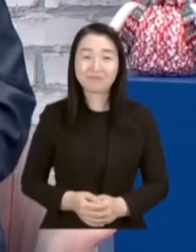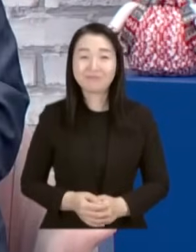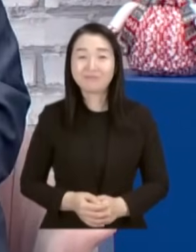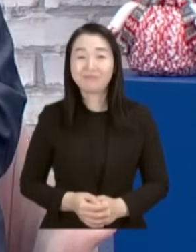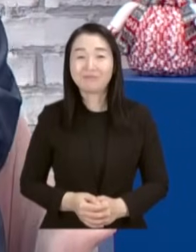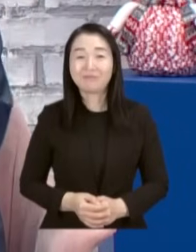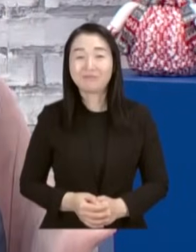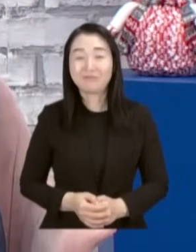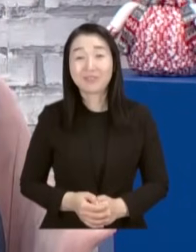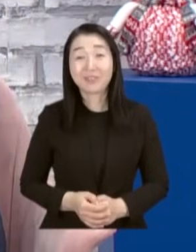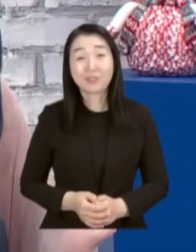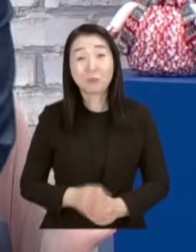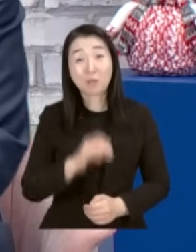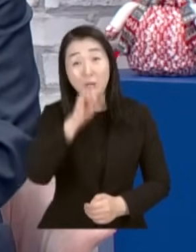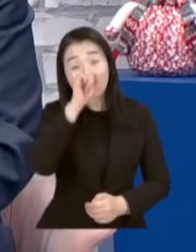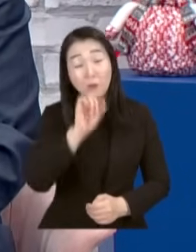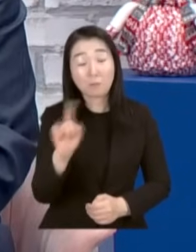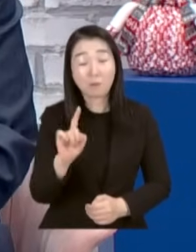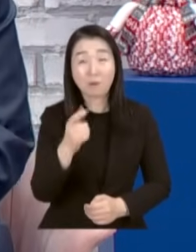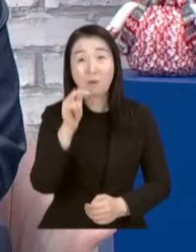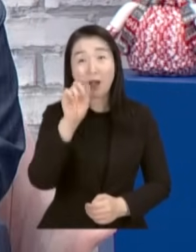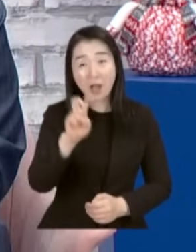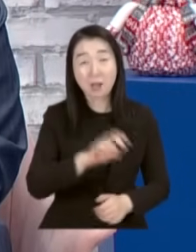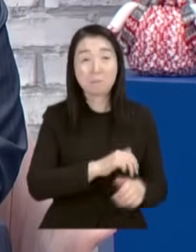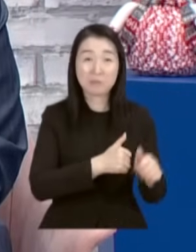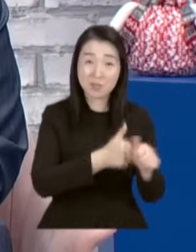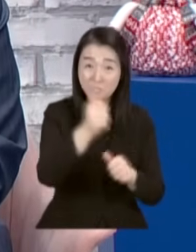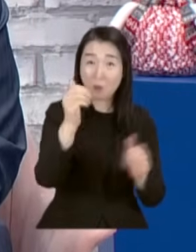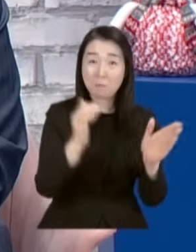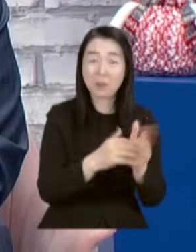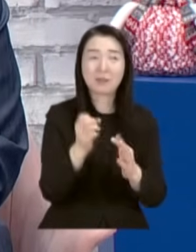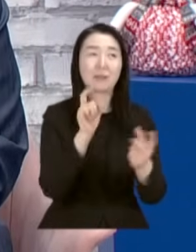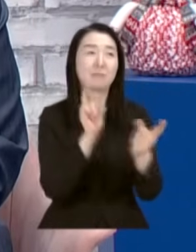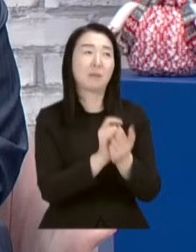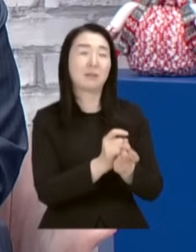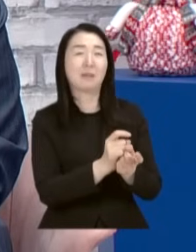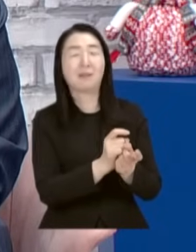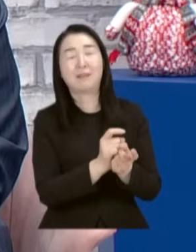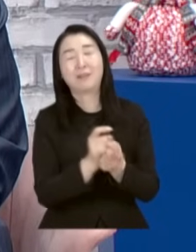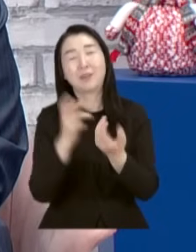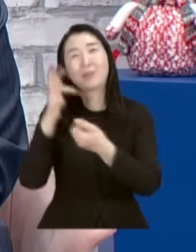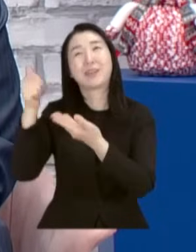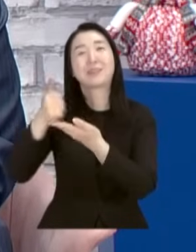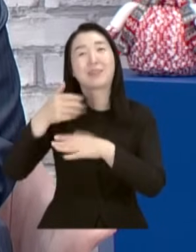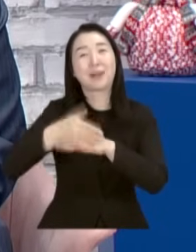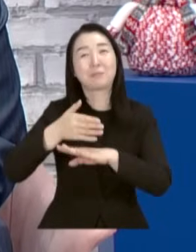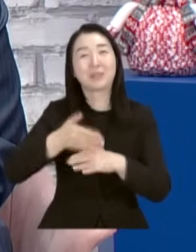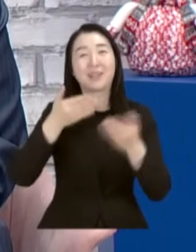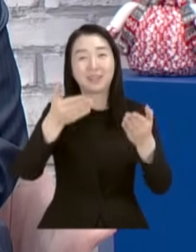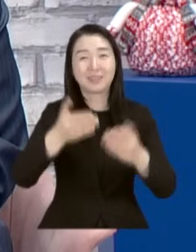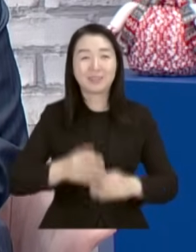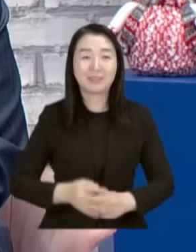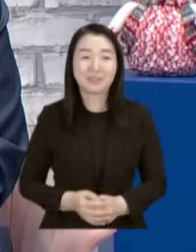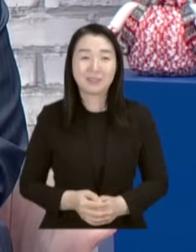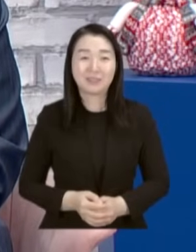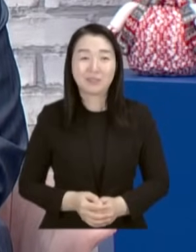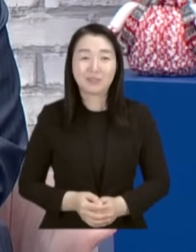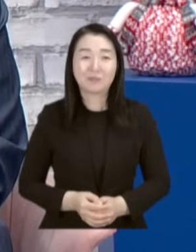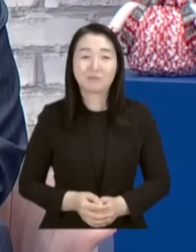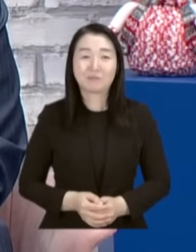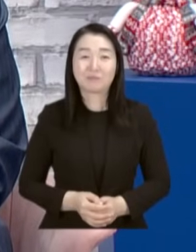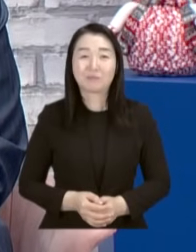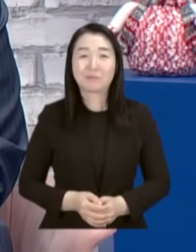그리고 정말 반가운 것은 암을 이기시고 이렇게 그러니까요. 다시 만나게 해주셔서 정말 감사해요. 네. 네. 주님의 혹시 은혜입니다. 특별히